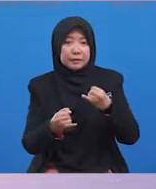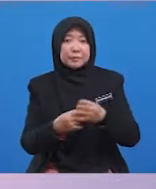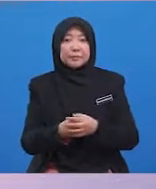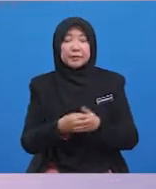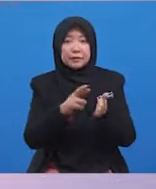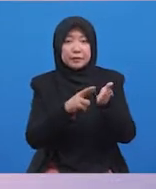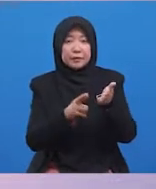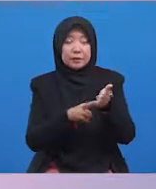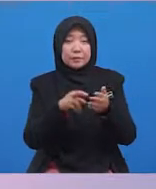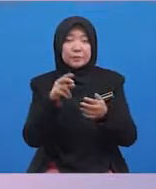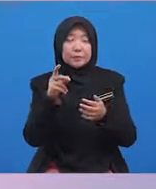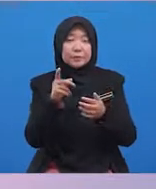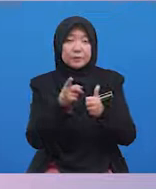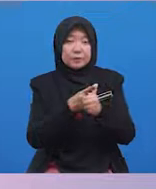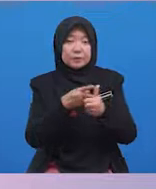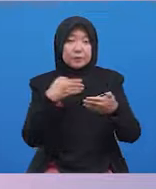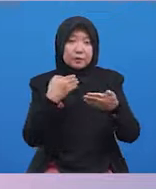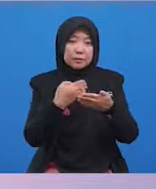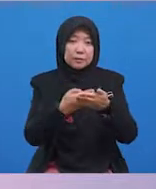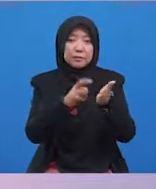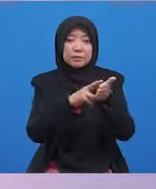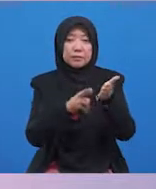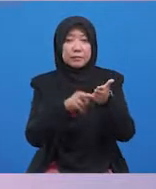rangkap ketiga pantun.